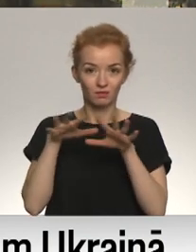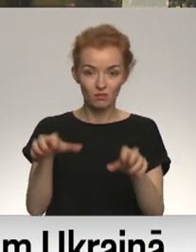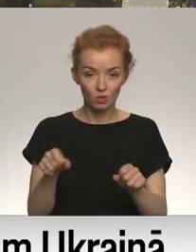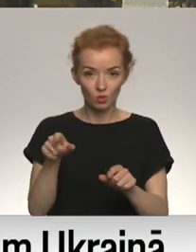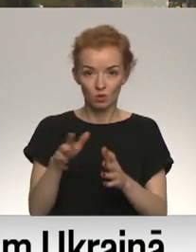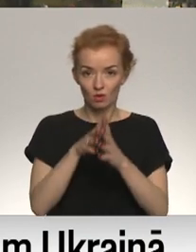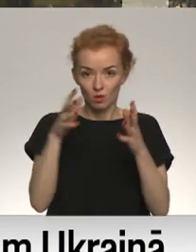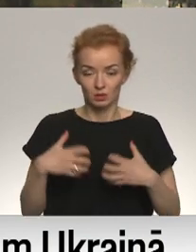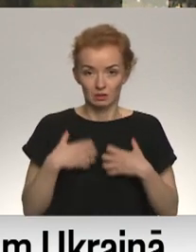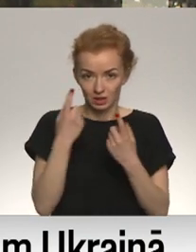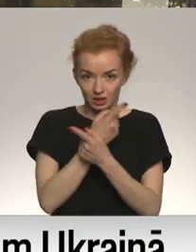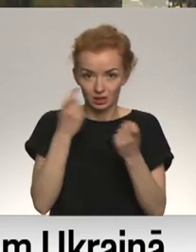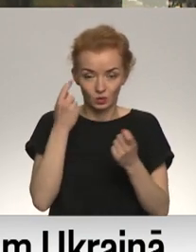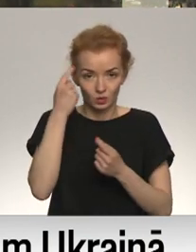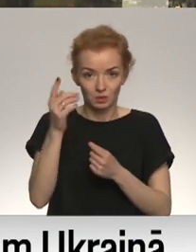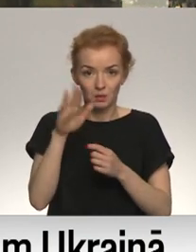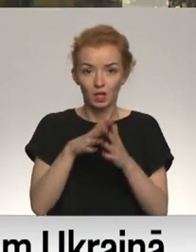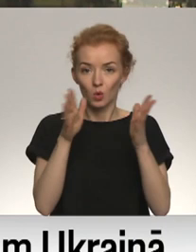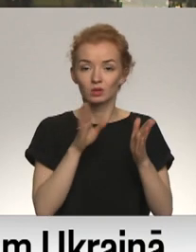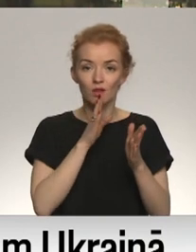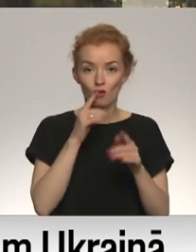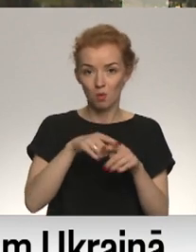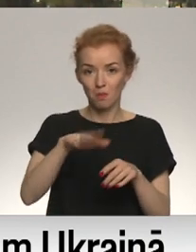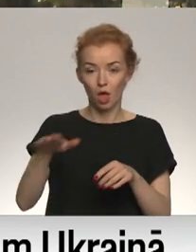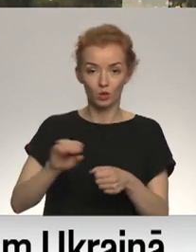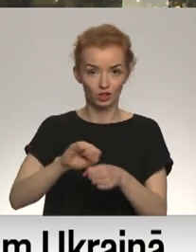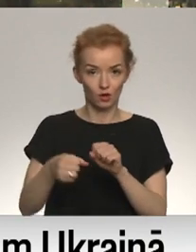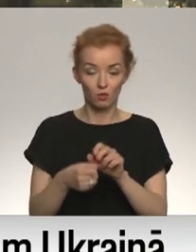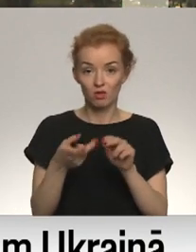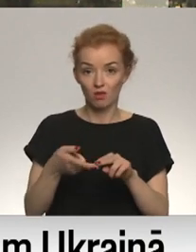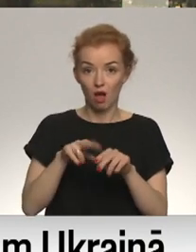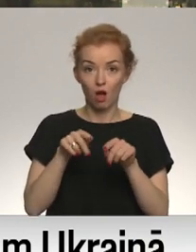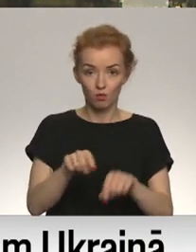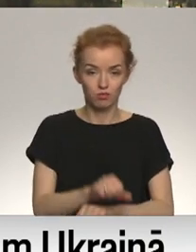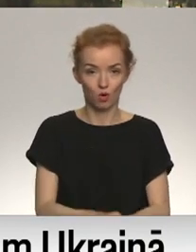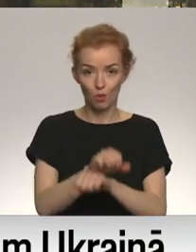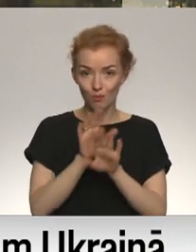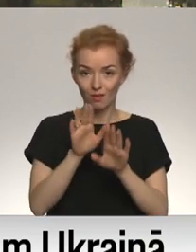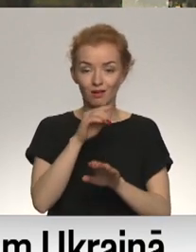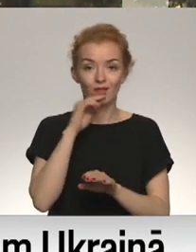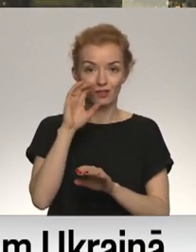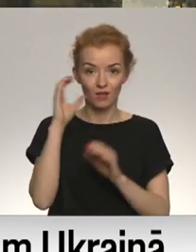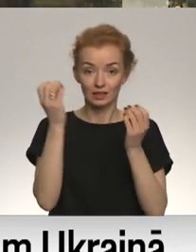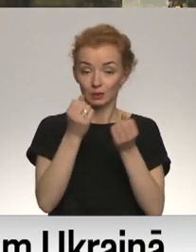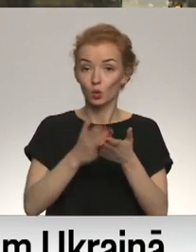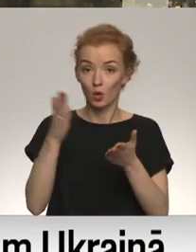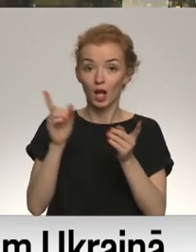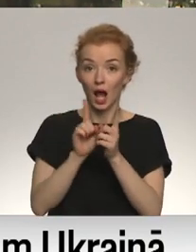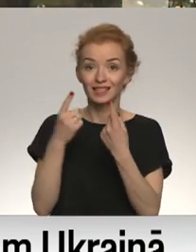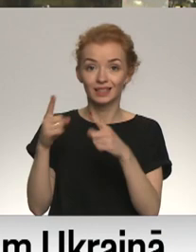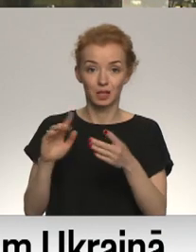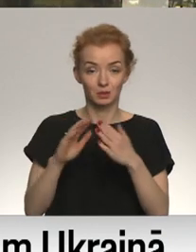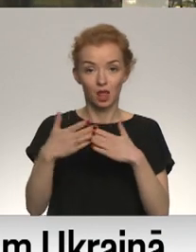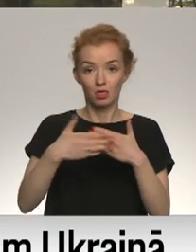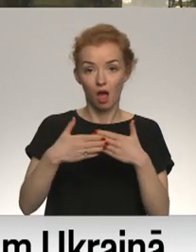šausminošas ziņas par daudzām sieviešu un bērnu izvarošanām. Šādas protesta akcijas pie Krievijas vēstniecības jau notikušas arī Tallinā